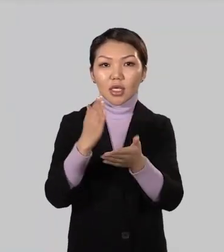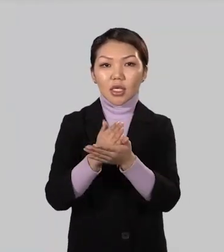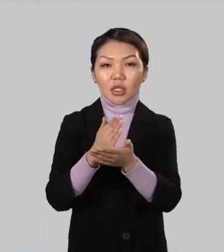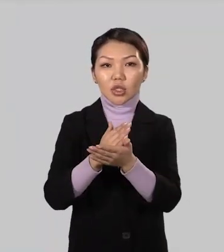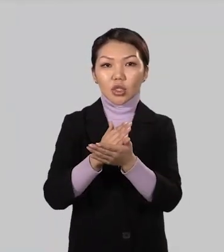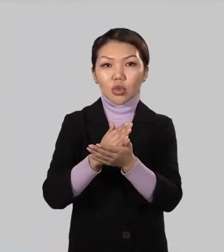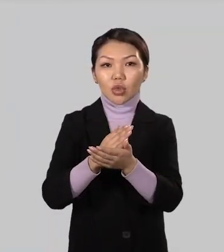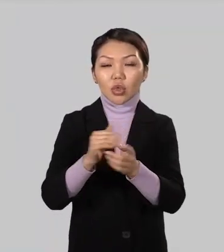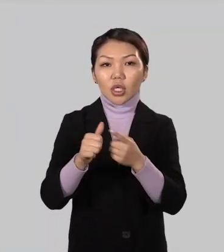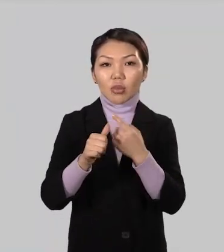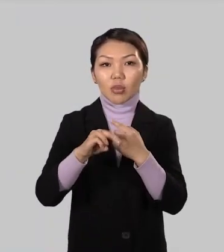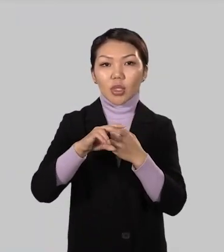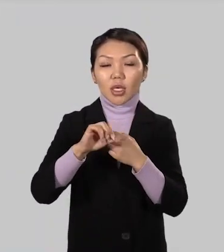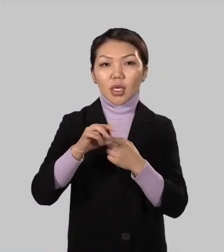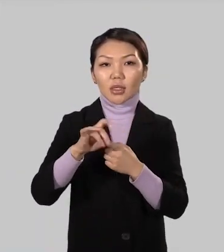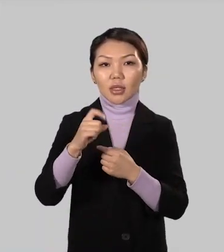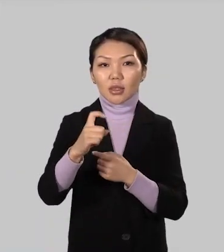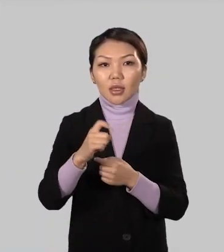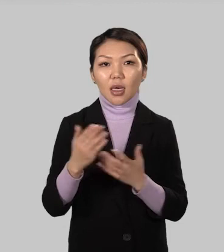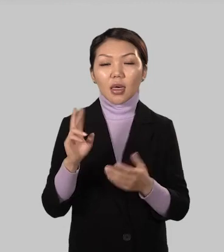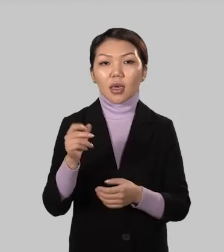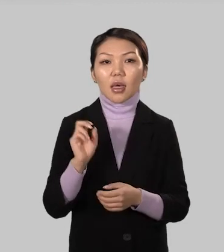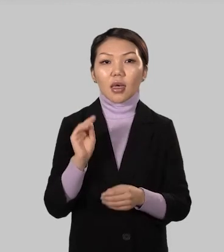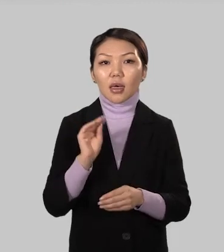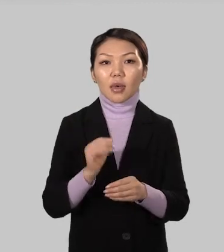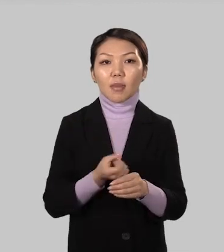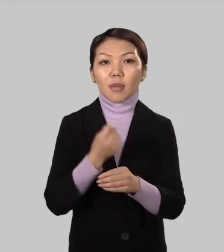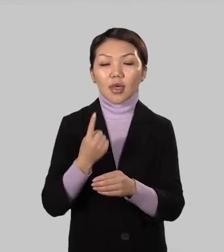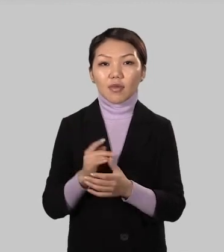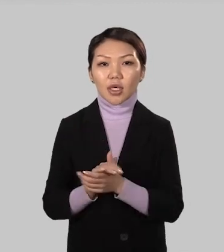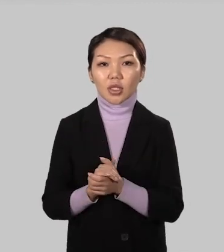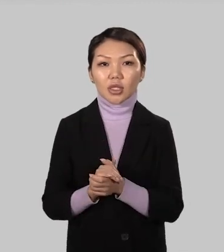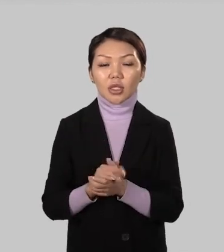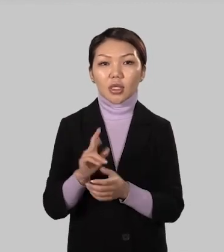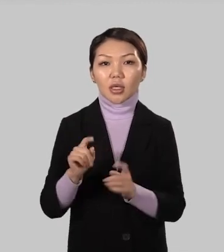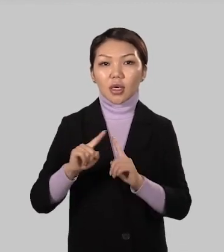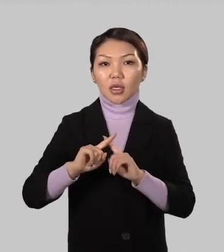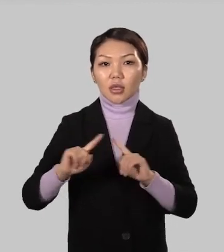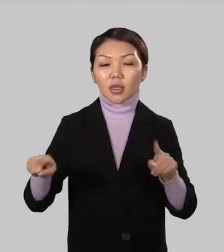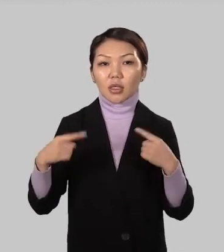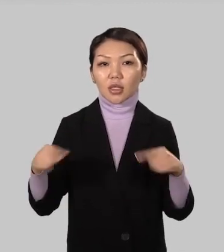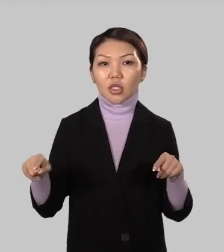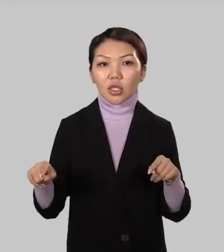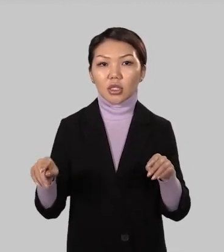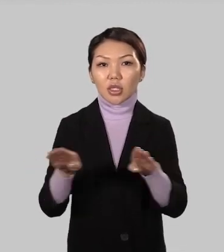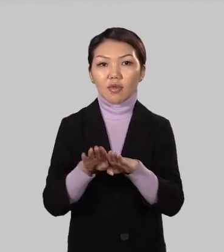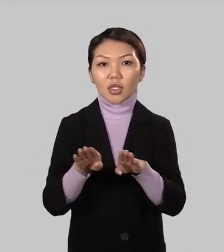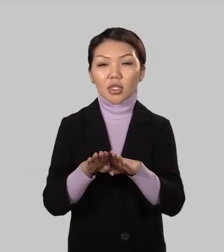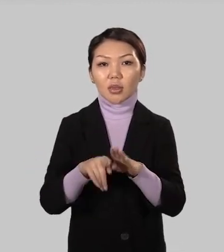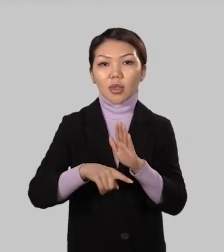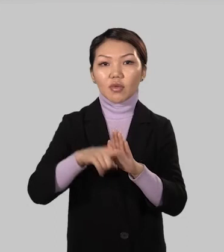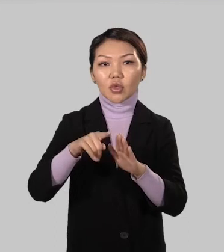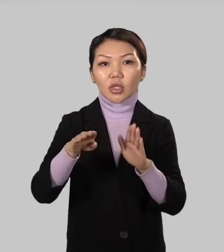имен прилагательных как образуются и чем отличаются сравнительная и превосходная степени в чем